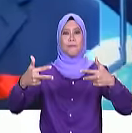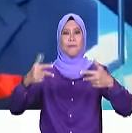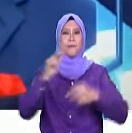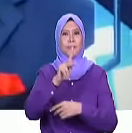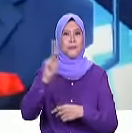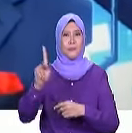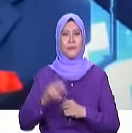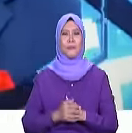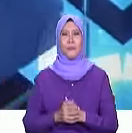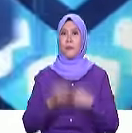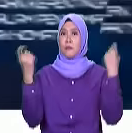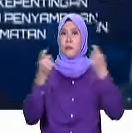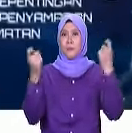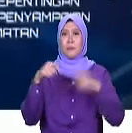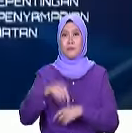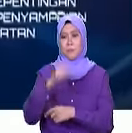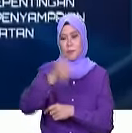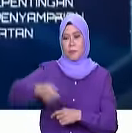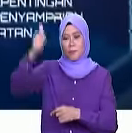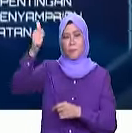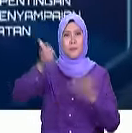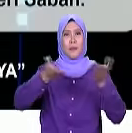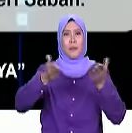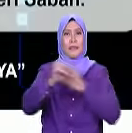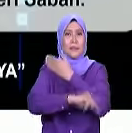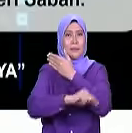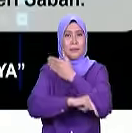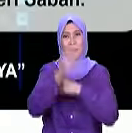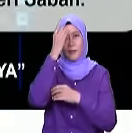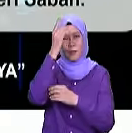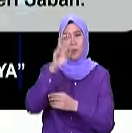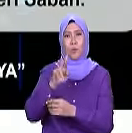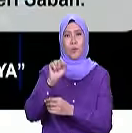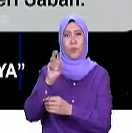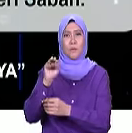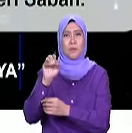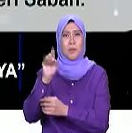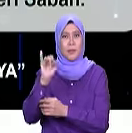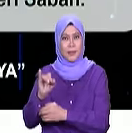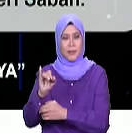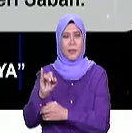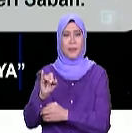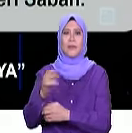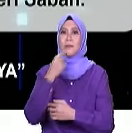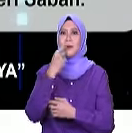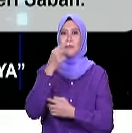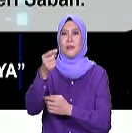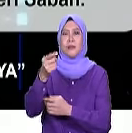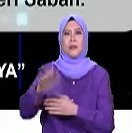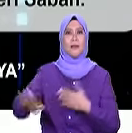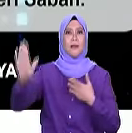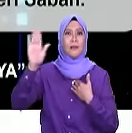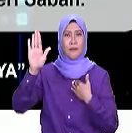Kinabalu. Dalam majlis ini, Ketua Pengarah Perkhidmatan Negeri Datuk Dato' Rosmadi Dato' Sulai memimpin lafaz ikrar